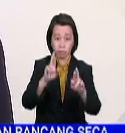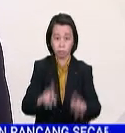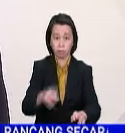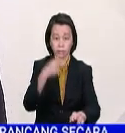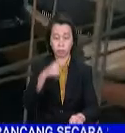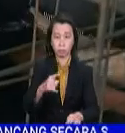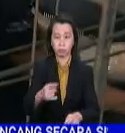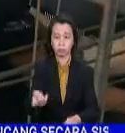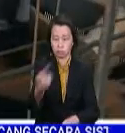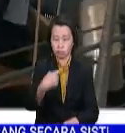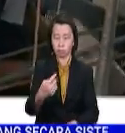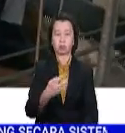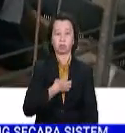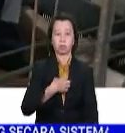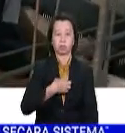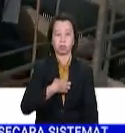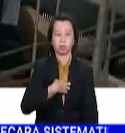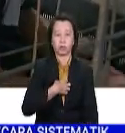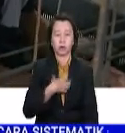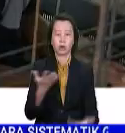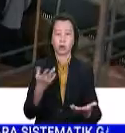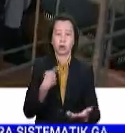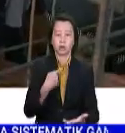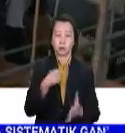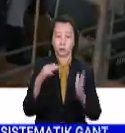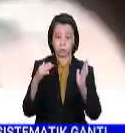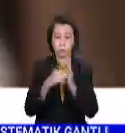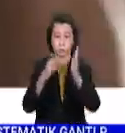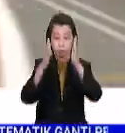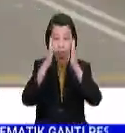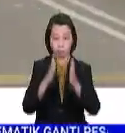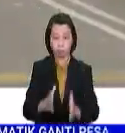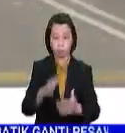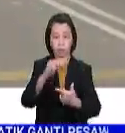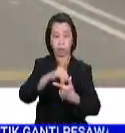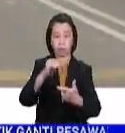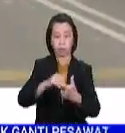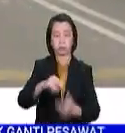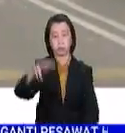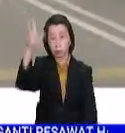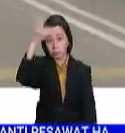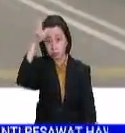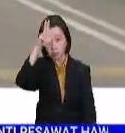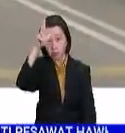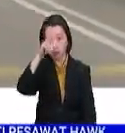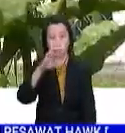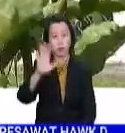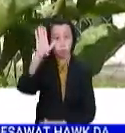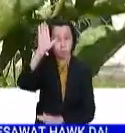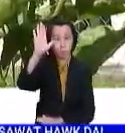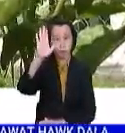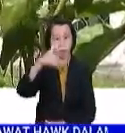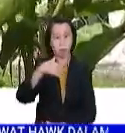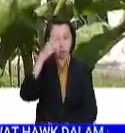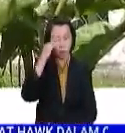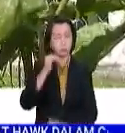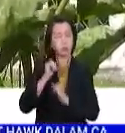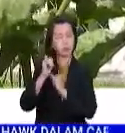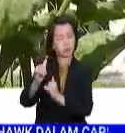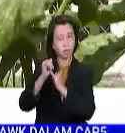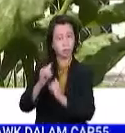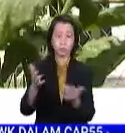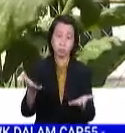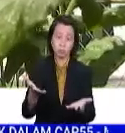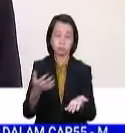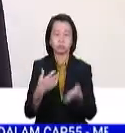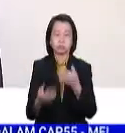mengadu. Jadi tak kira kalau kita di pihak pembangkang ataupun di pihak kerajaan, itulah yang kami akan alami semuanya. Sama saja sebenarnya.